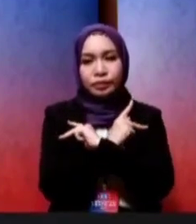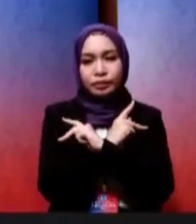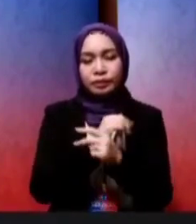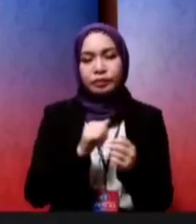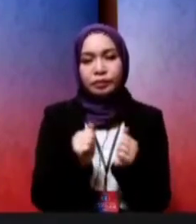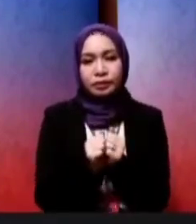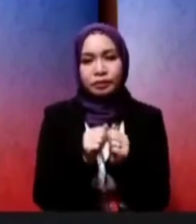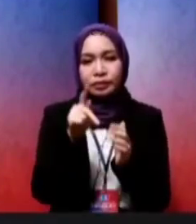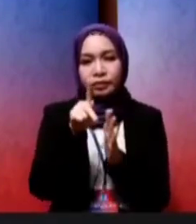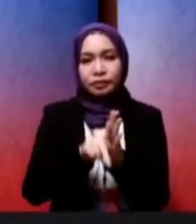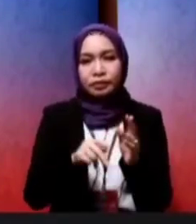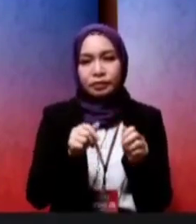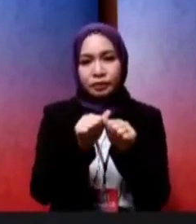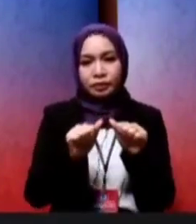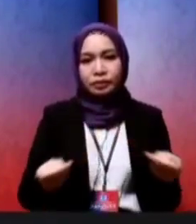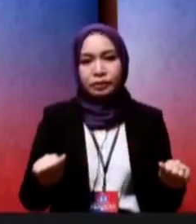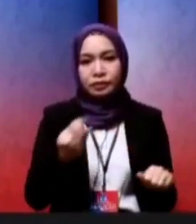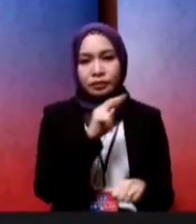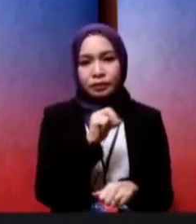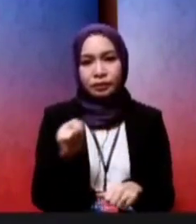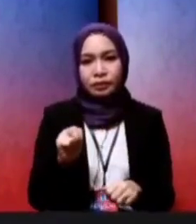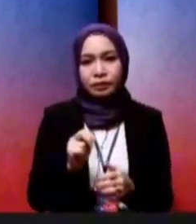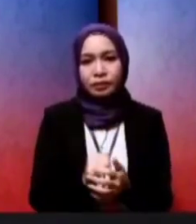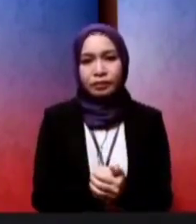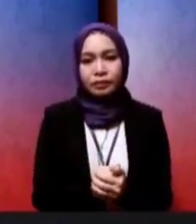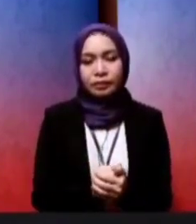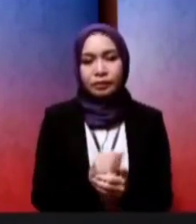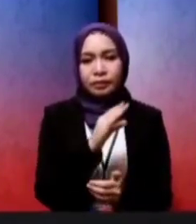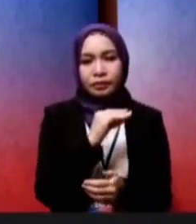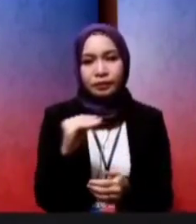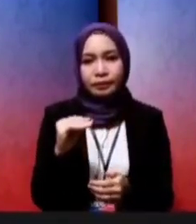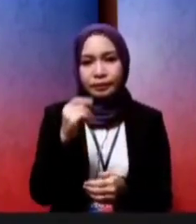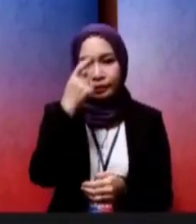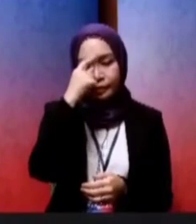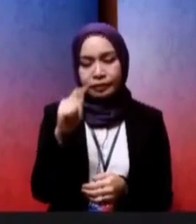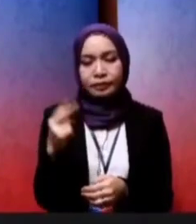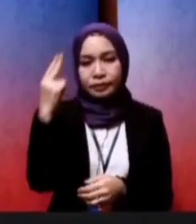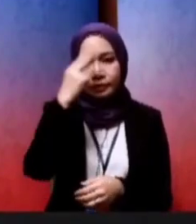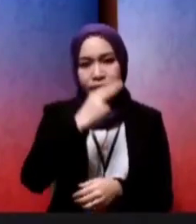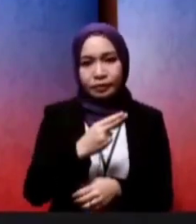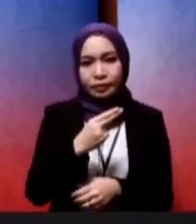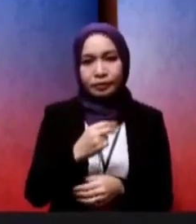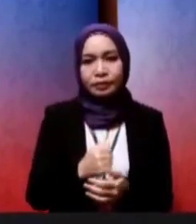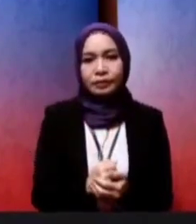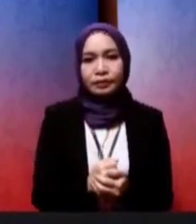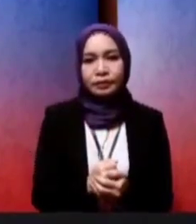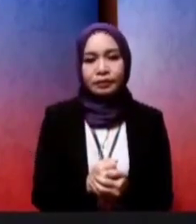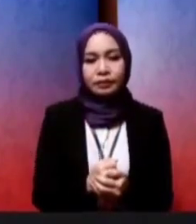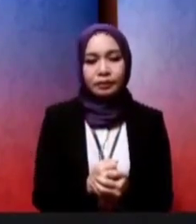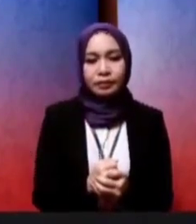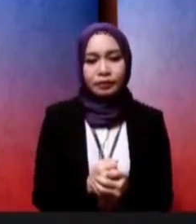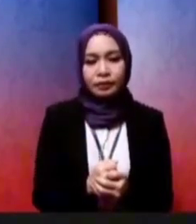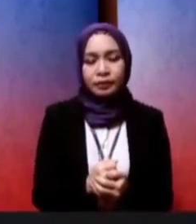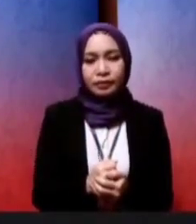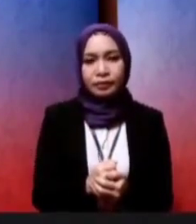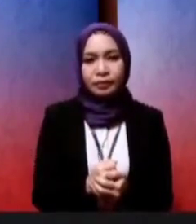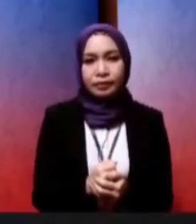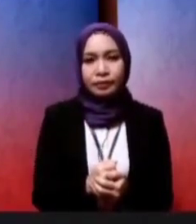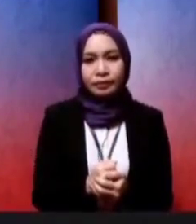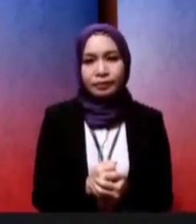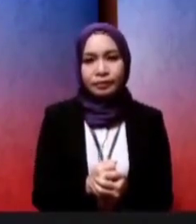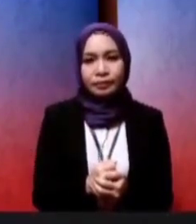kita mendepani isu keluhan rakyat membina Parti dan juga memberanikan